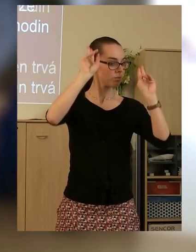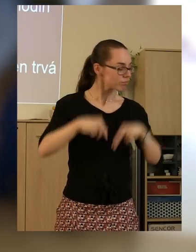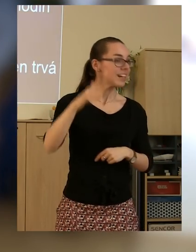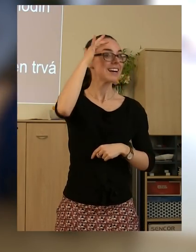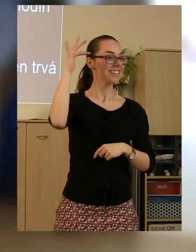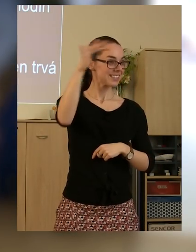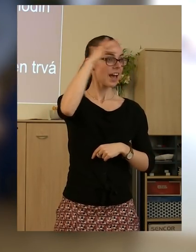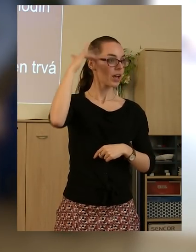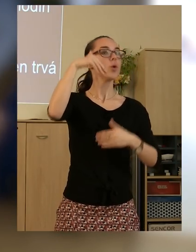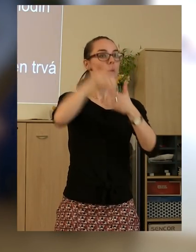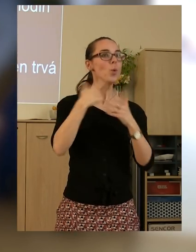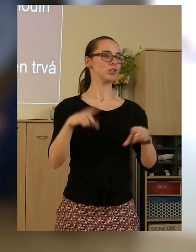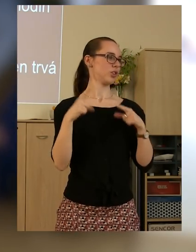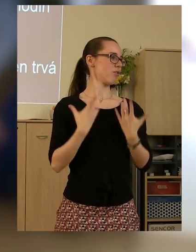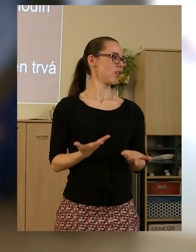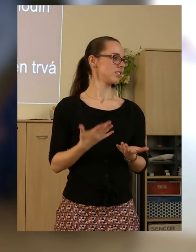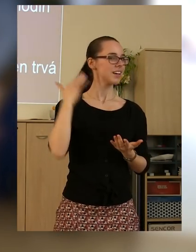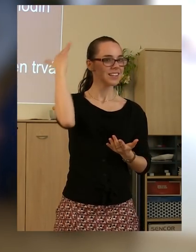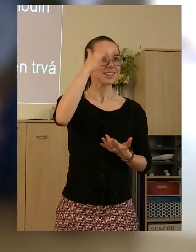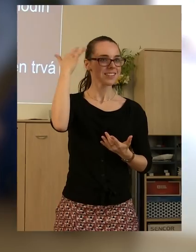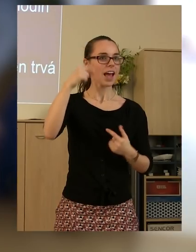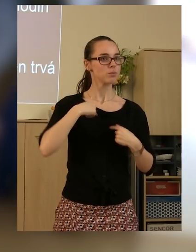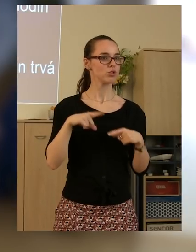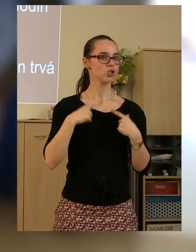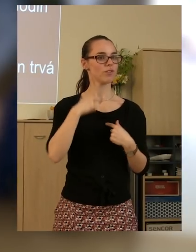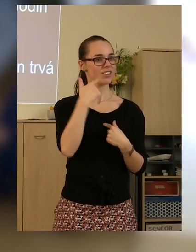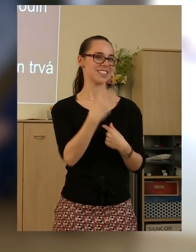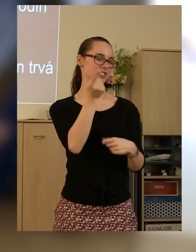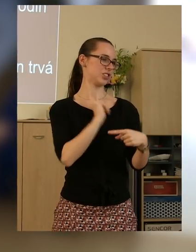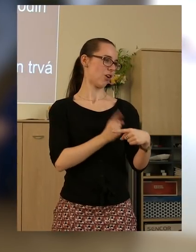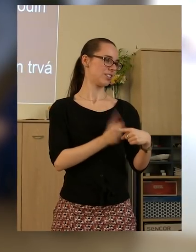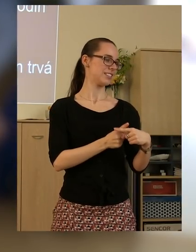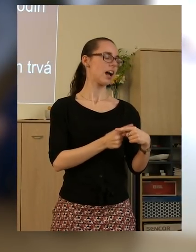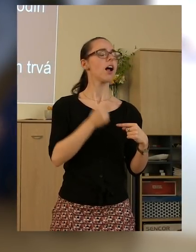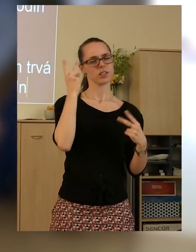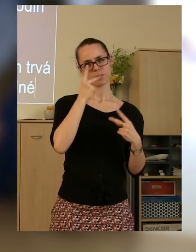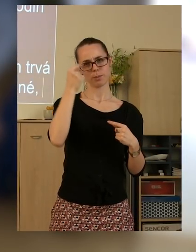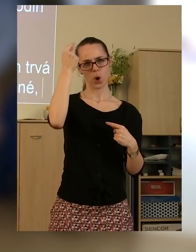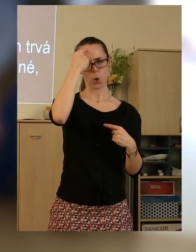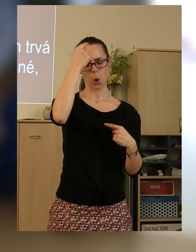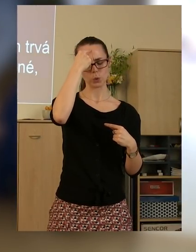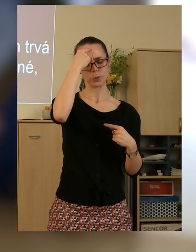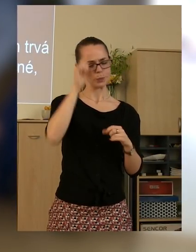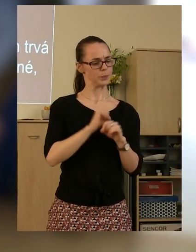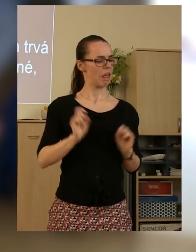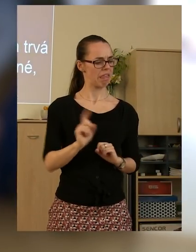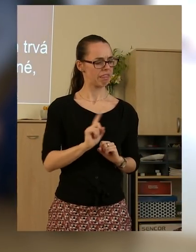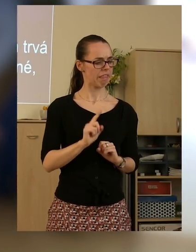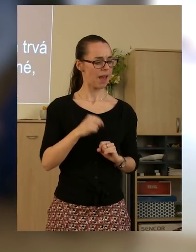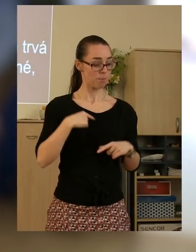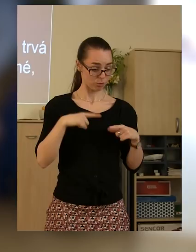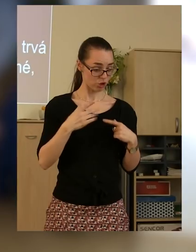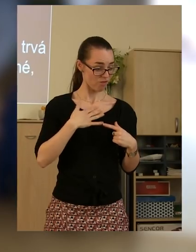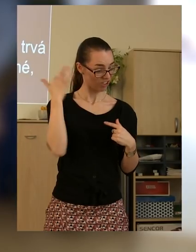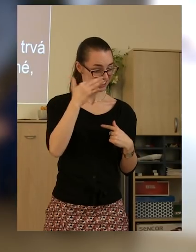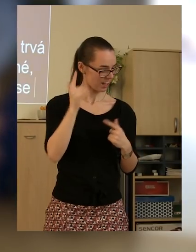reálný. On je to skutečný. No, náš rozum se tomu samozřejmě vzpírá, že? Tomu se to nelíbí, ale